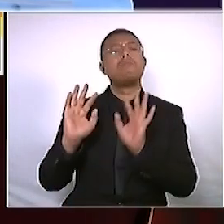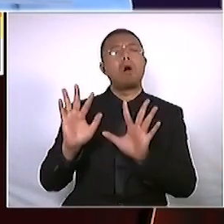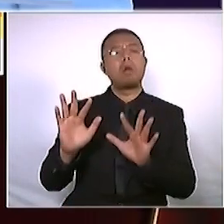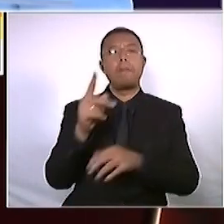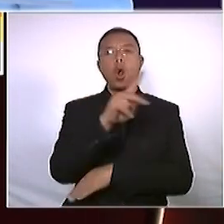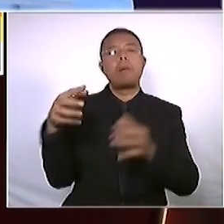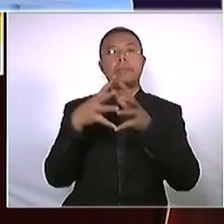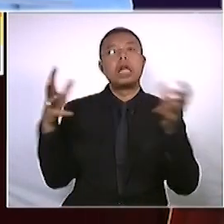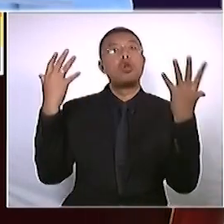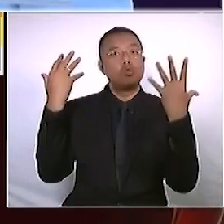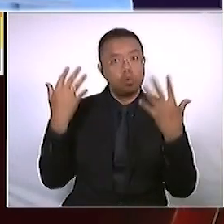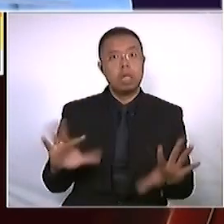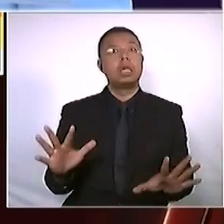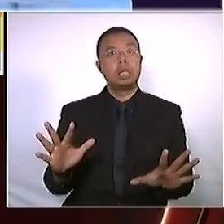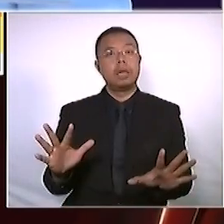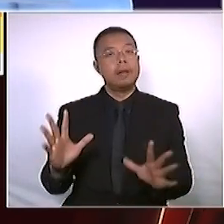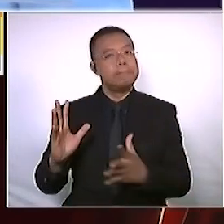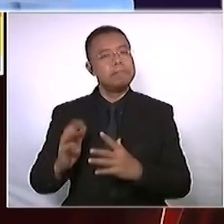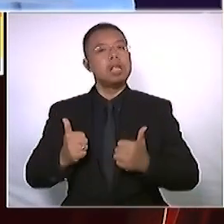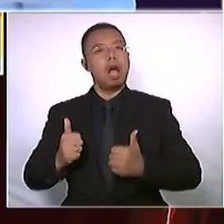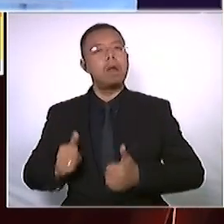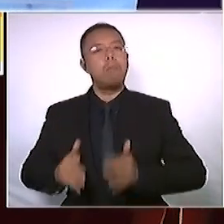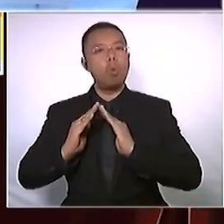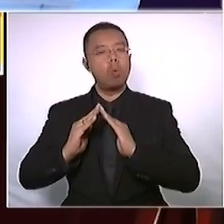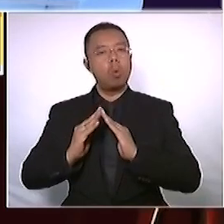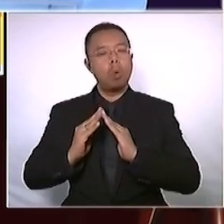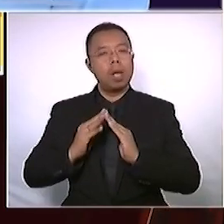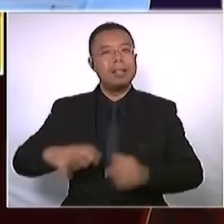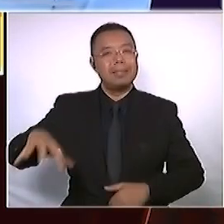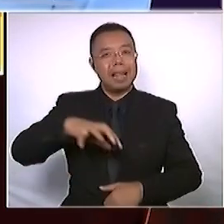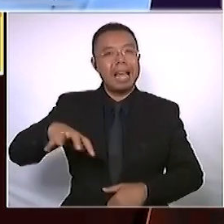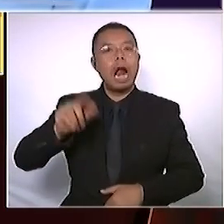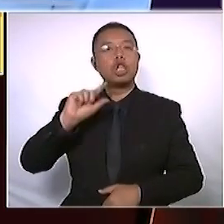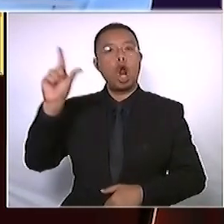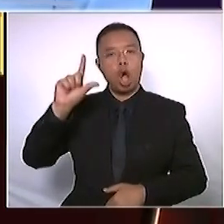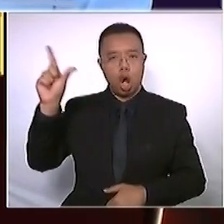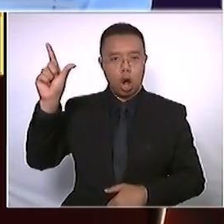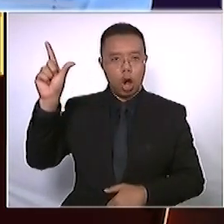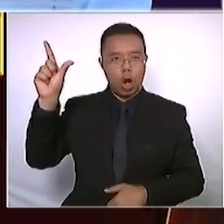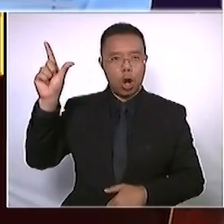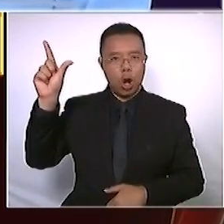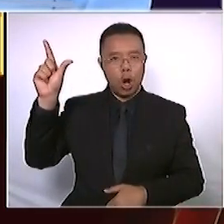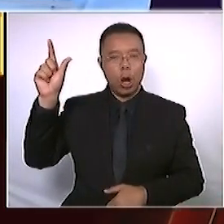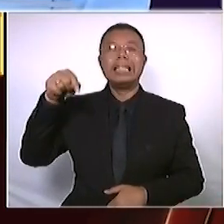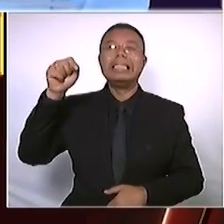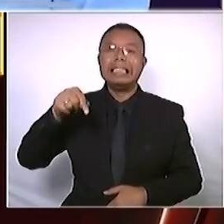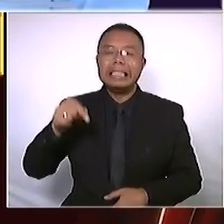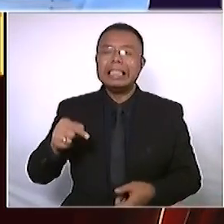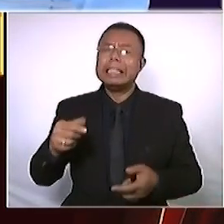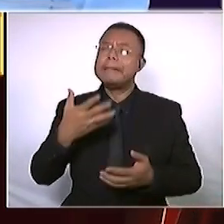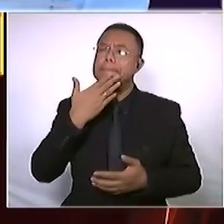besar telah berhasil dibangun di ee sollo ini